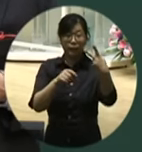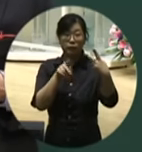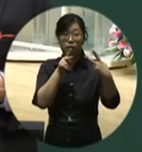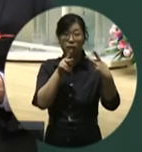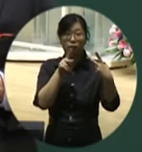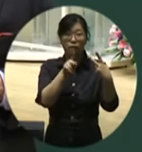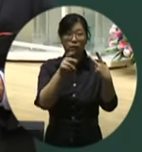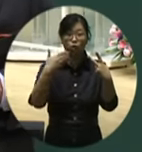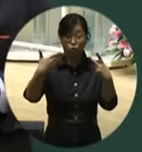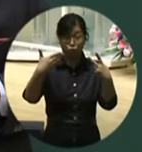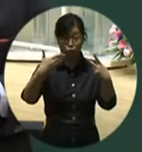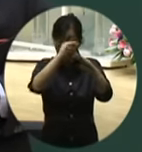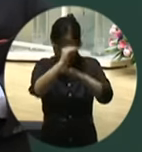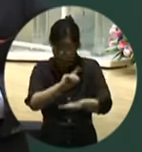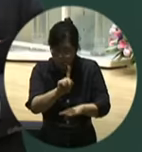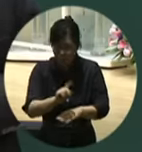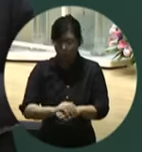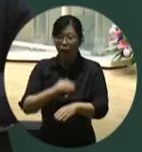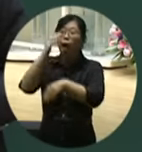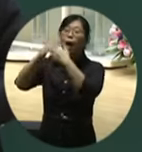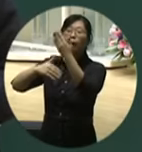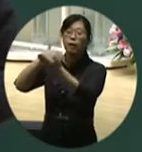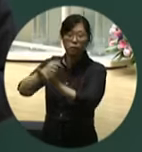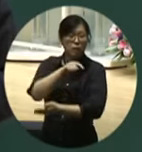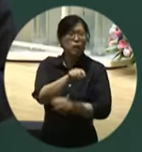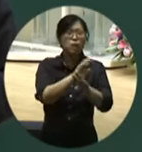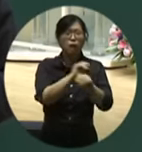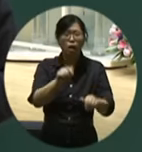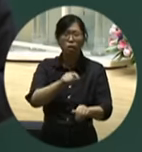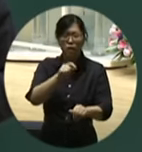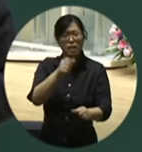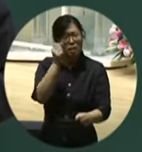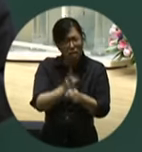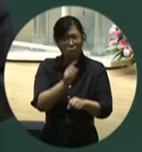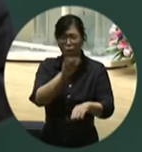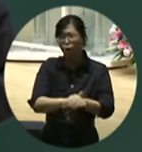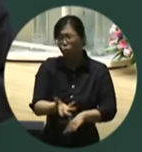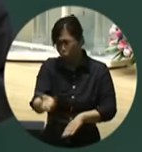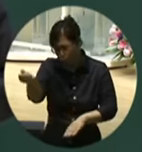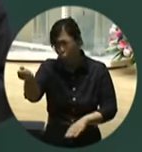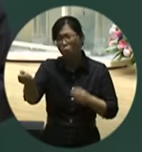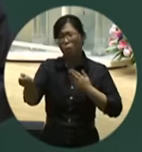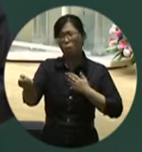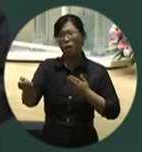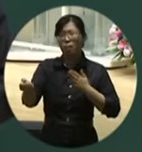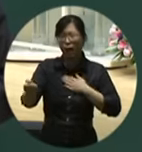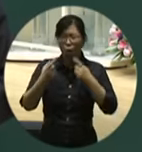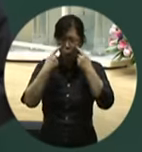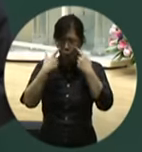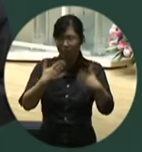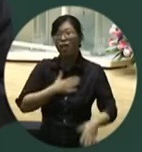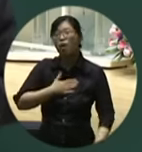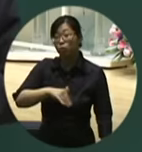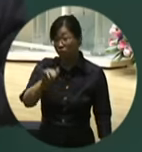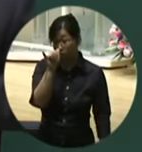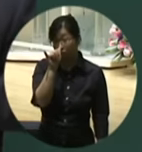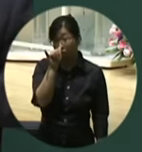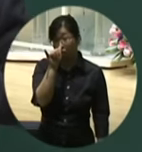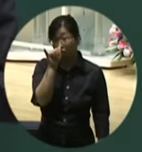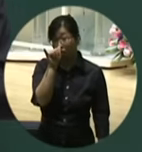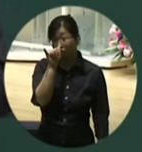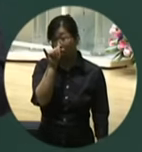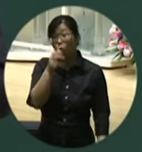verse 9. 여호와께서 이 땅을 너희에게 주신 줄을 내가 확신 내가 아노라. I